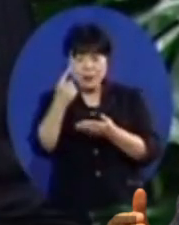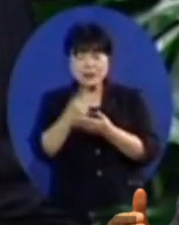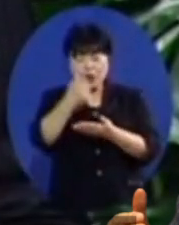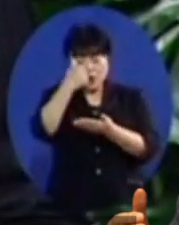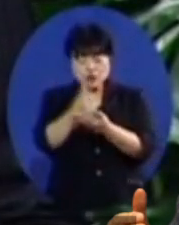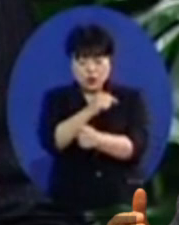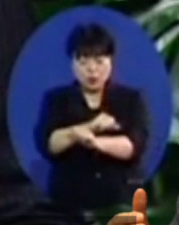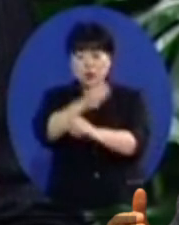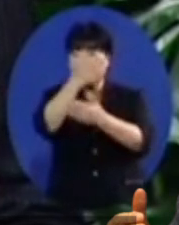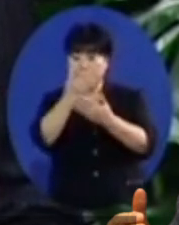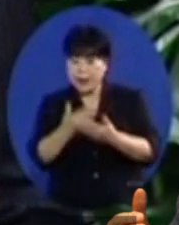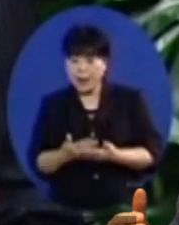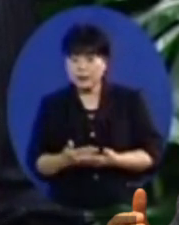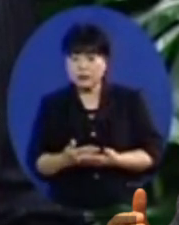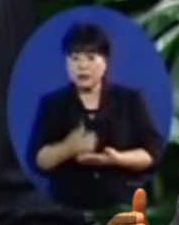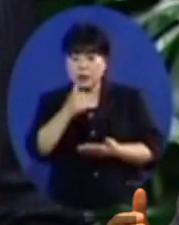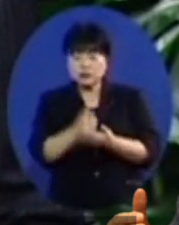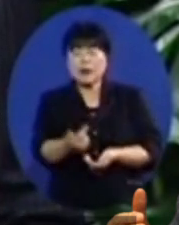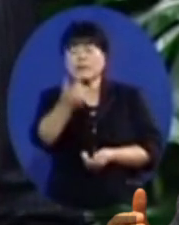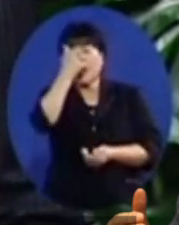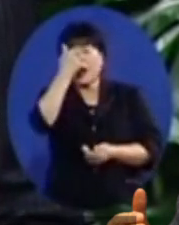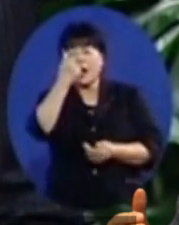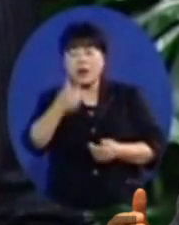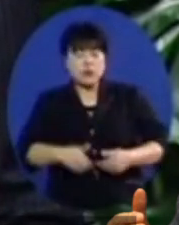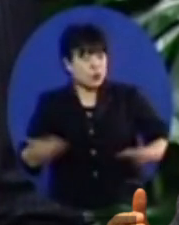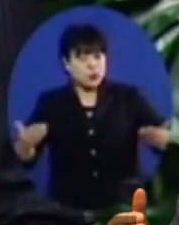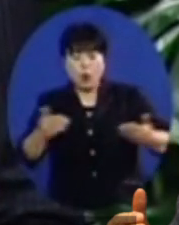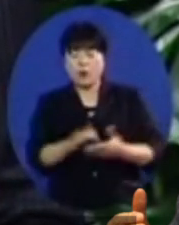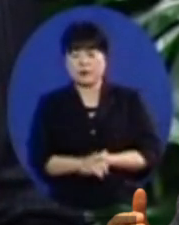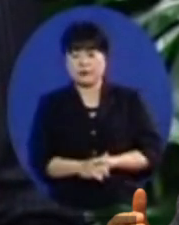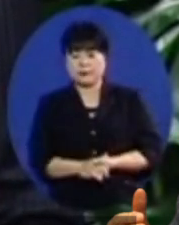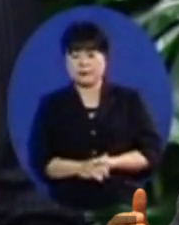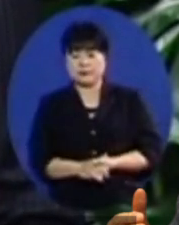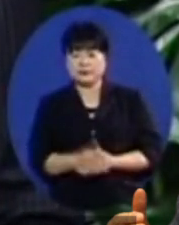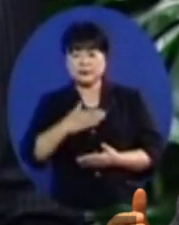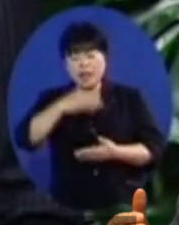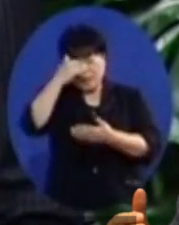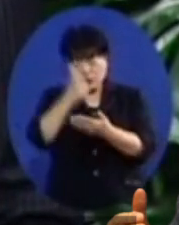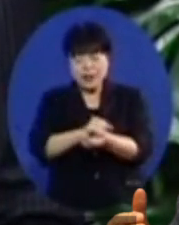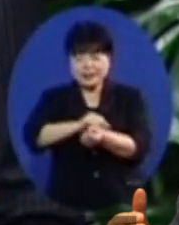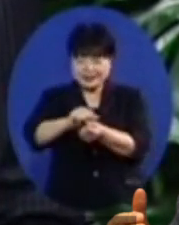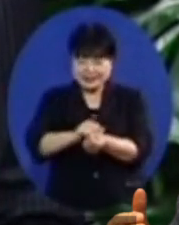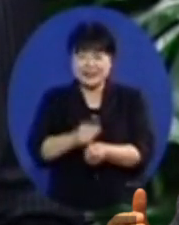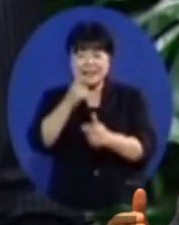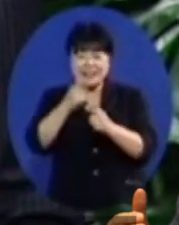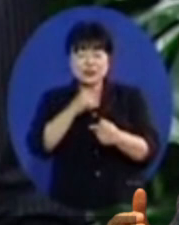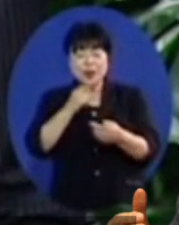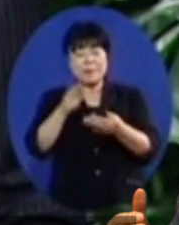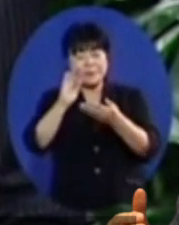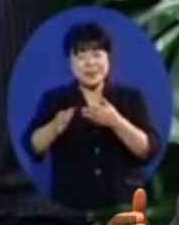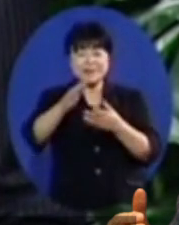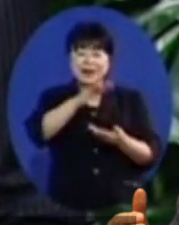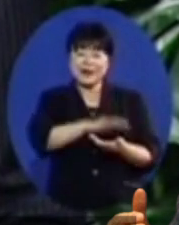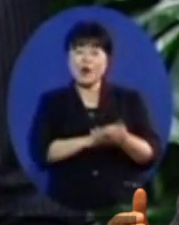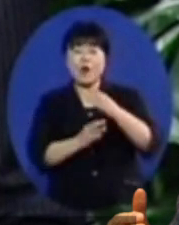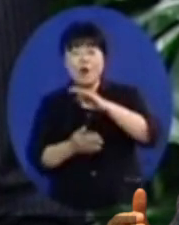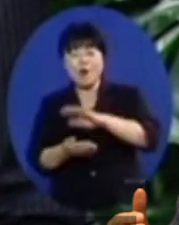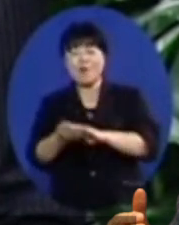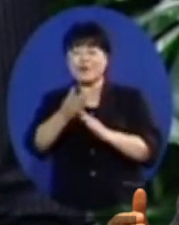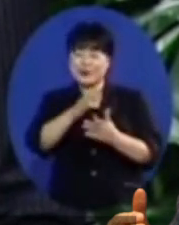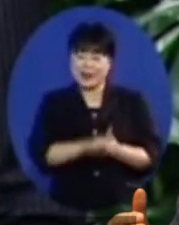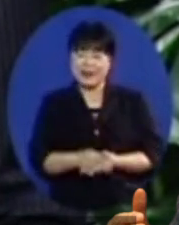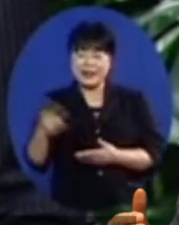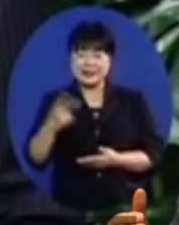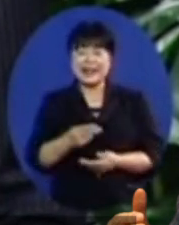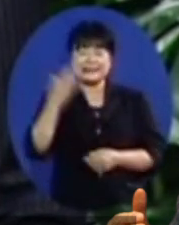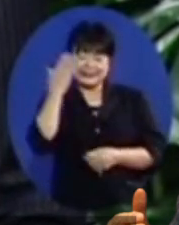죄사함을 받아요. 죄책 가운데 살 필요가 없는 것입니다. 나의 죄를 씻기는 예수의 피밖에 없네.